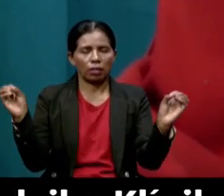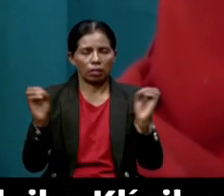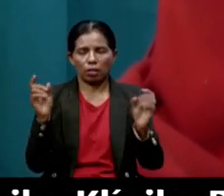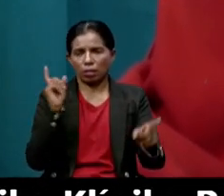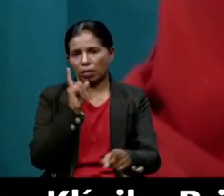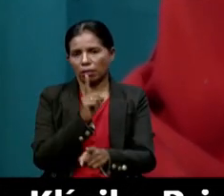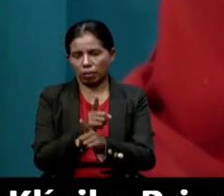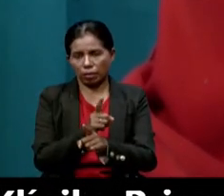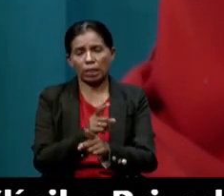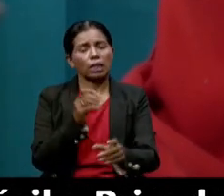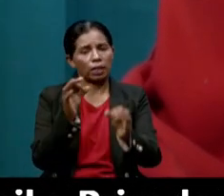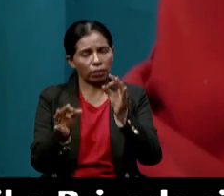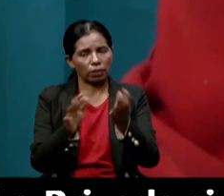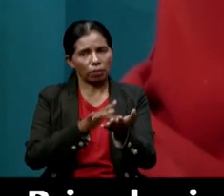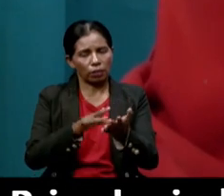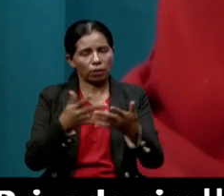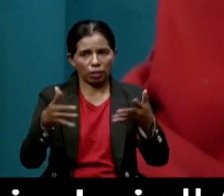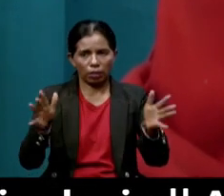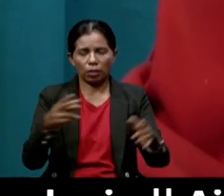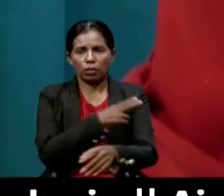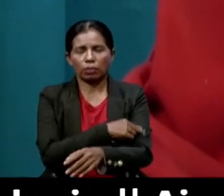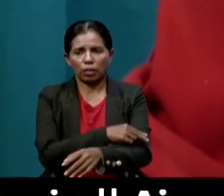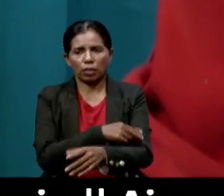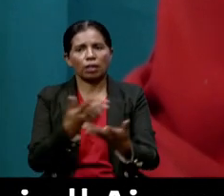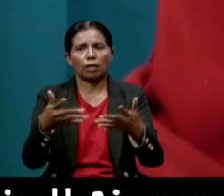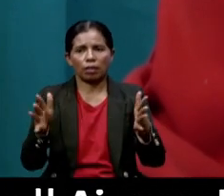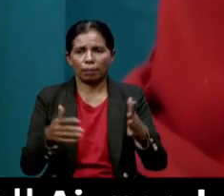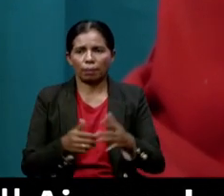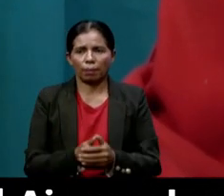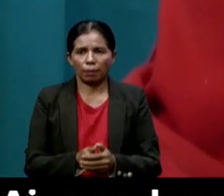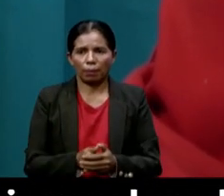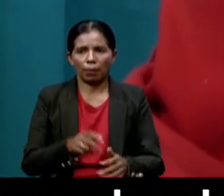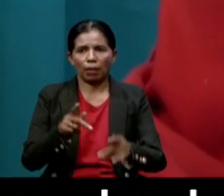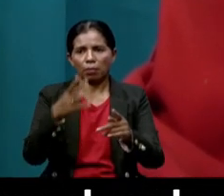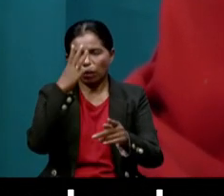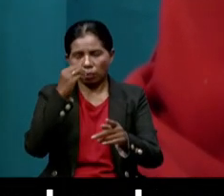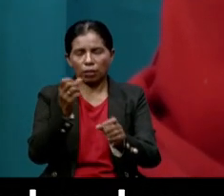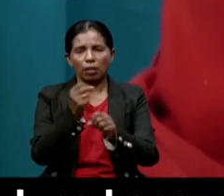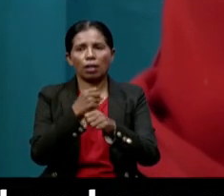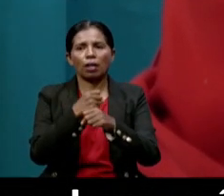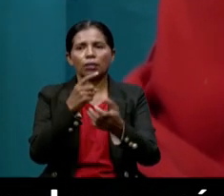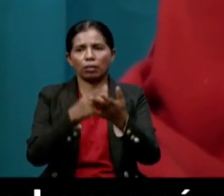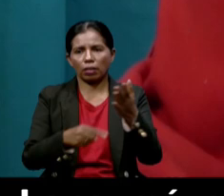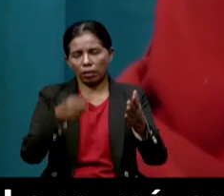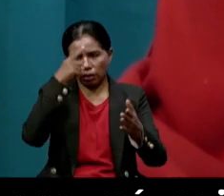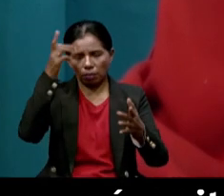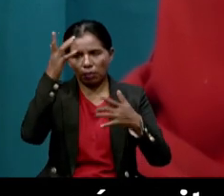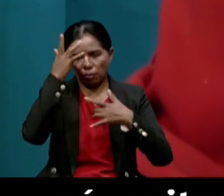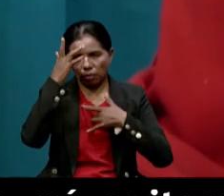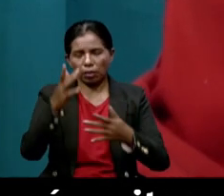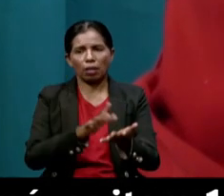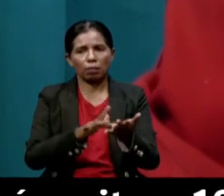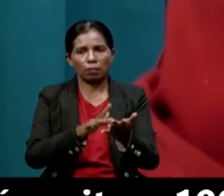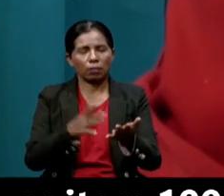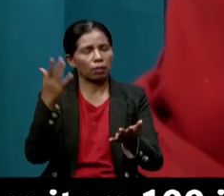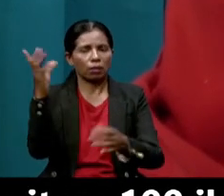laos se ai muruk la ya hospital la ya ga be mata bai ne bana lo sada tama moras se ne ba ai